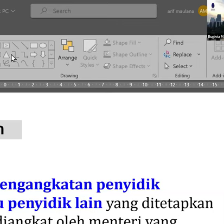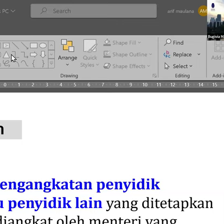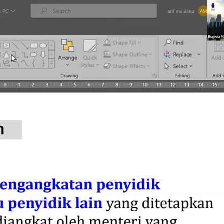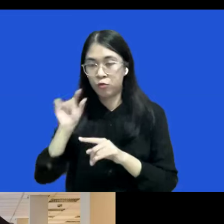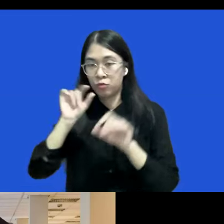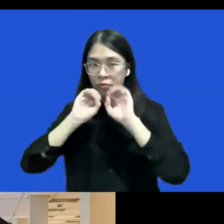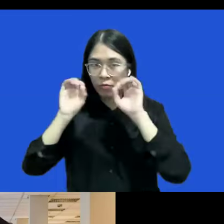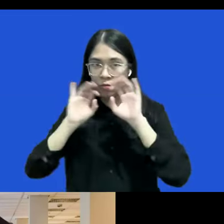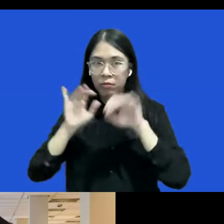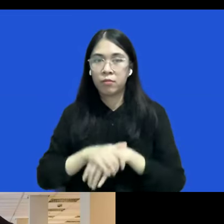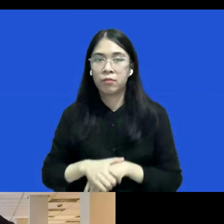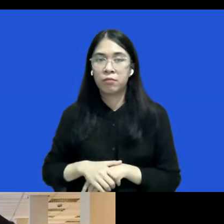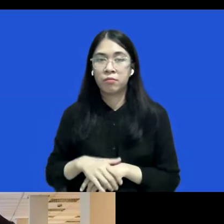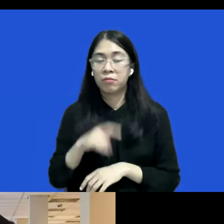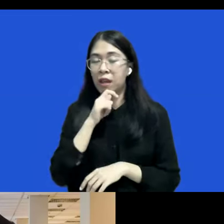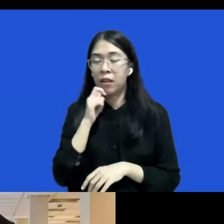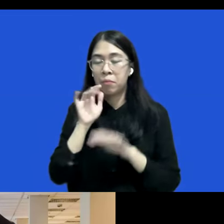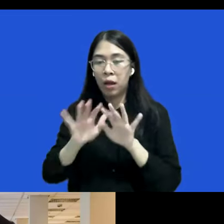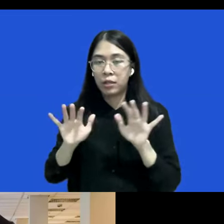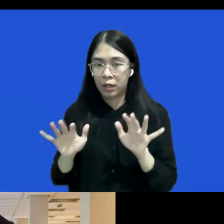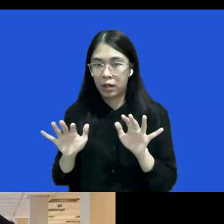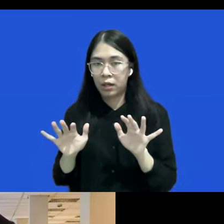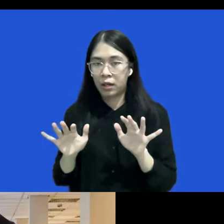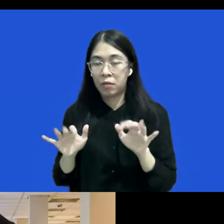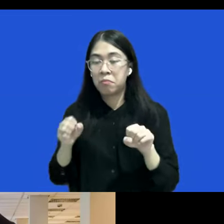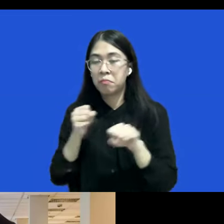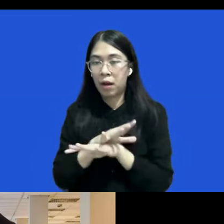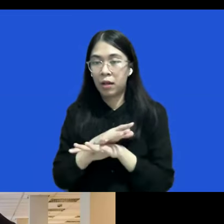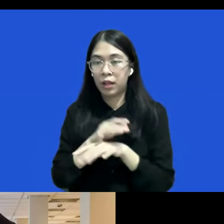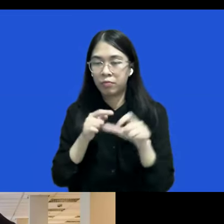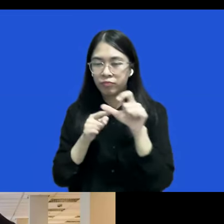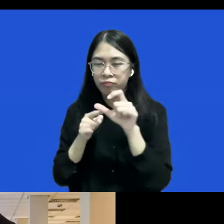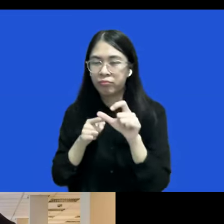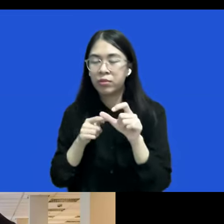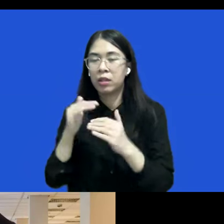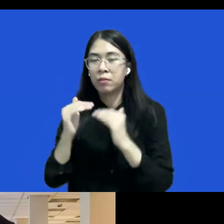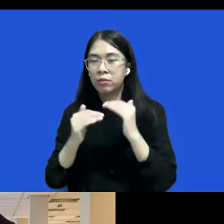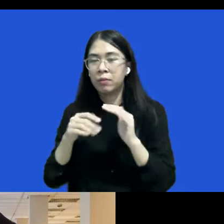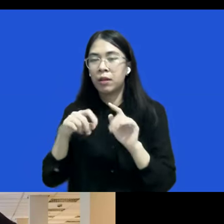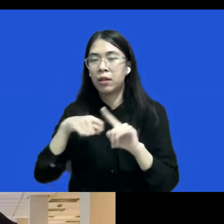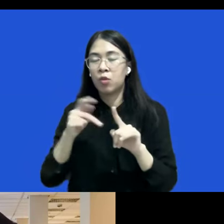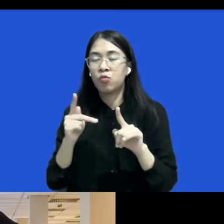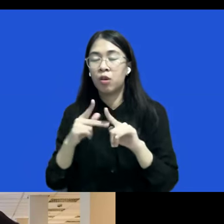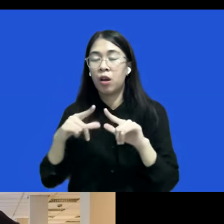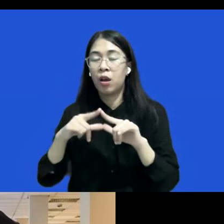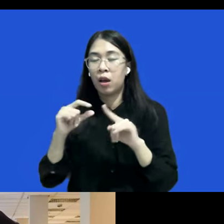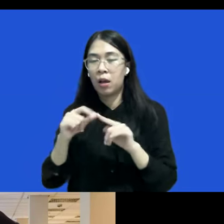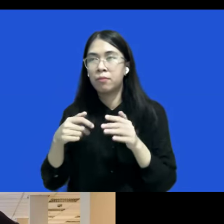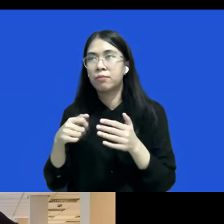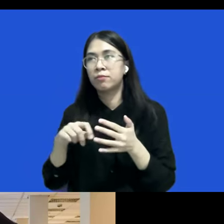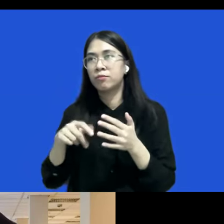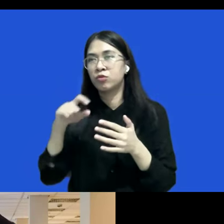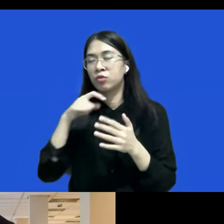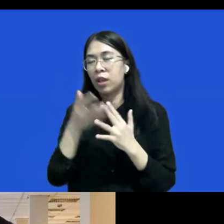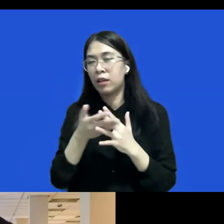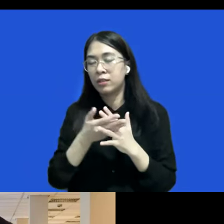Memang ternyata banyak sekali bentuk-bentuk praktik penyidikan yang tidak sesuai dengan KUHAP, seperti sulitnya akses bantuan hukum,